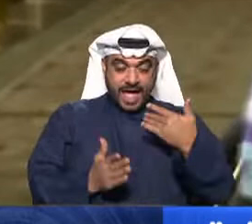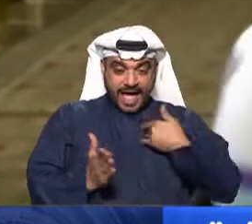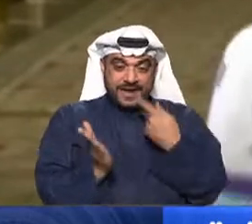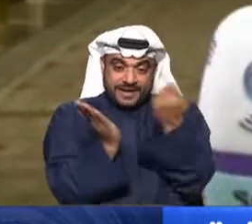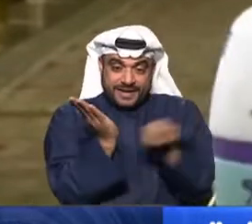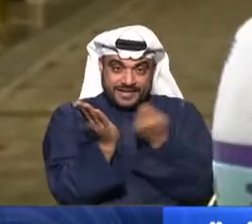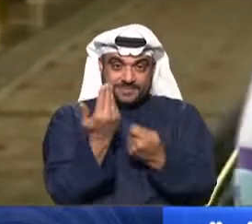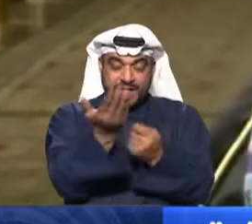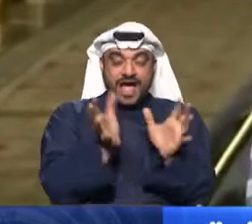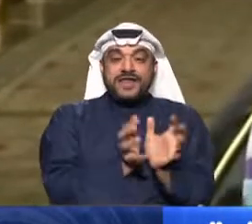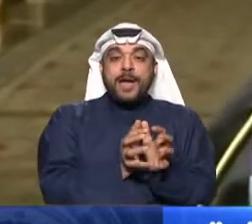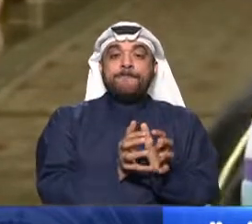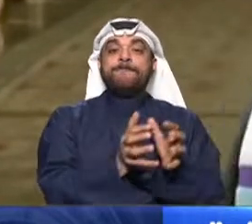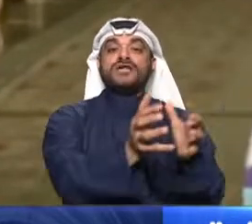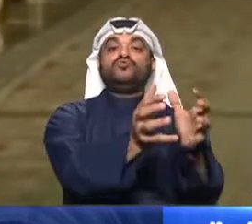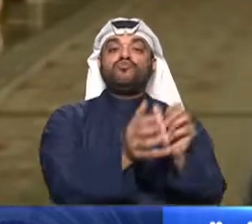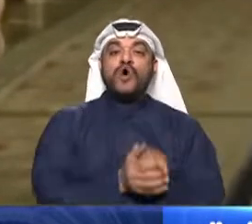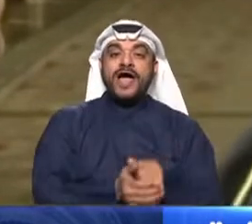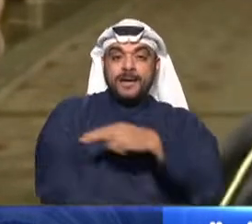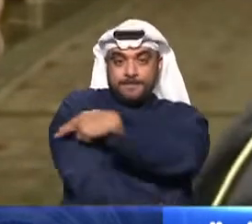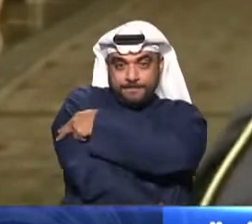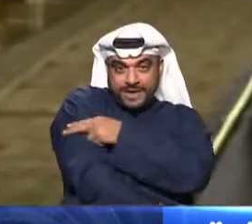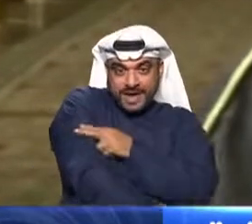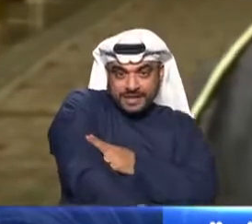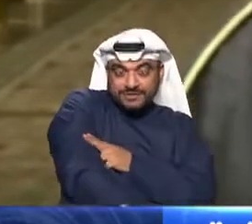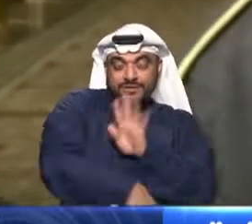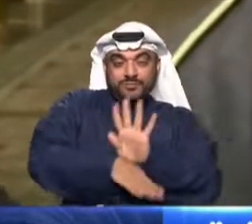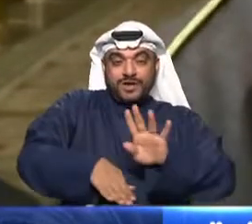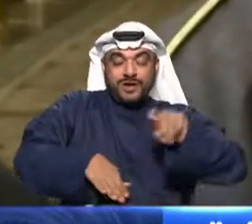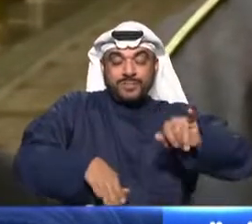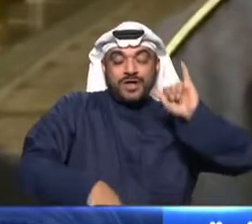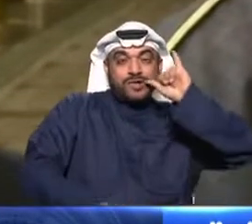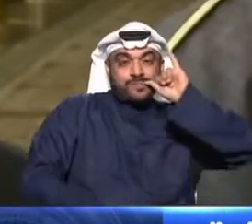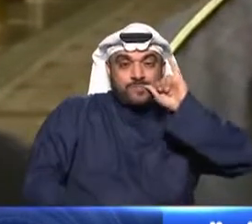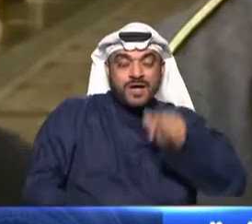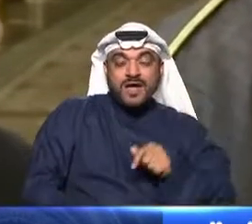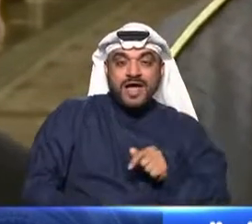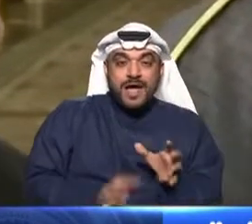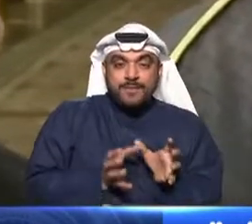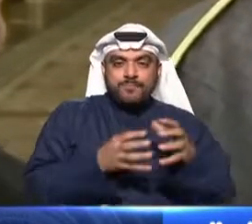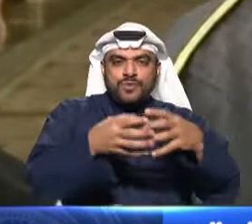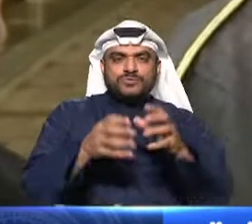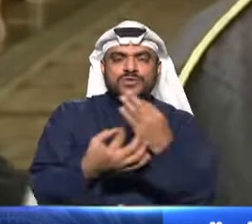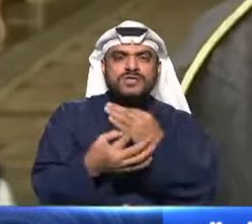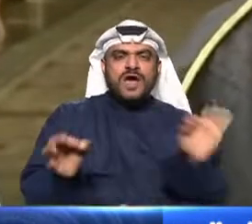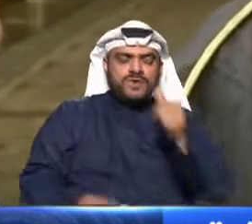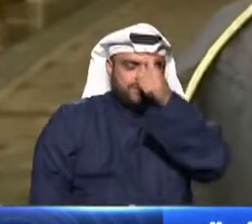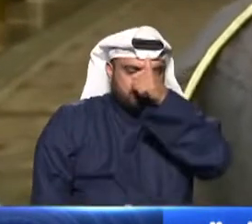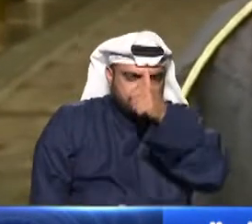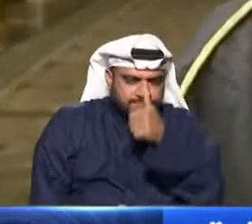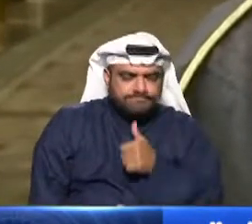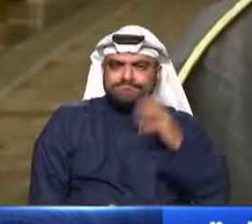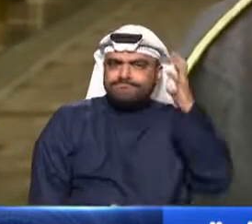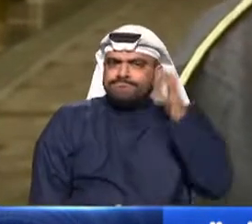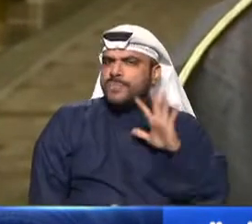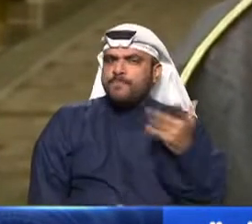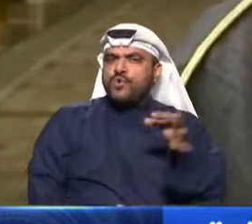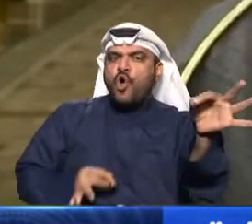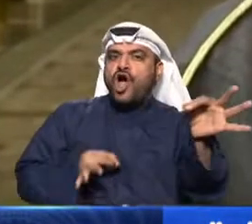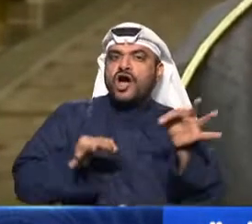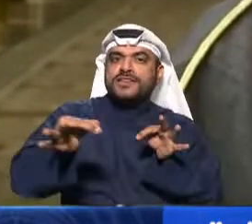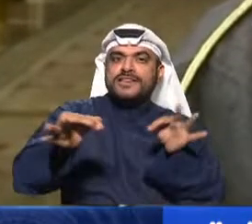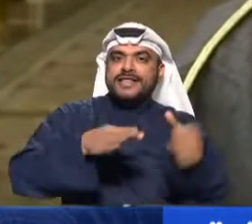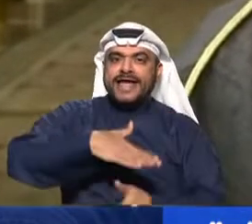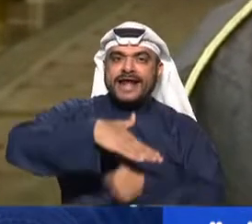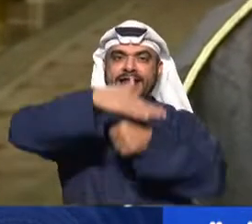إليكم كمجموعة من البرلمانيين من أحزاب مختلفة للتعبير عن قلقنا الشديد بشأن خطة الرئيس الأمريكي دونالد